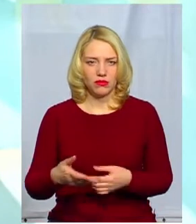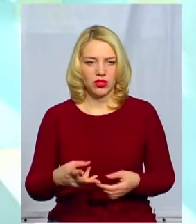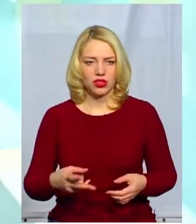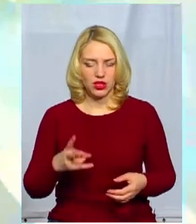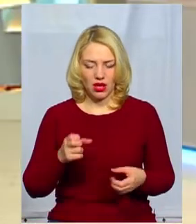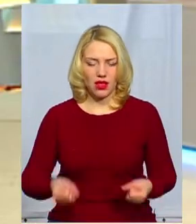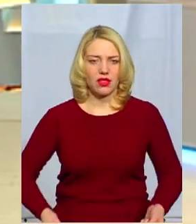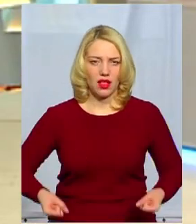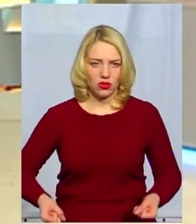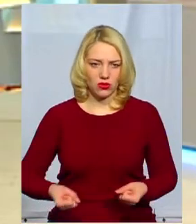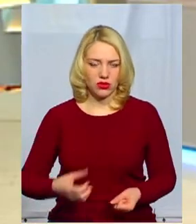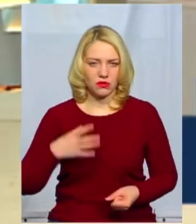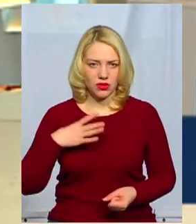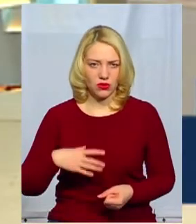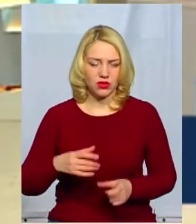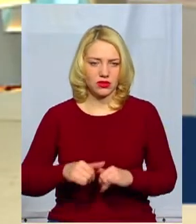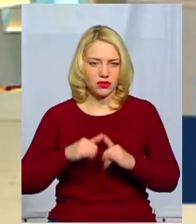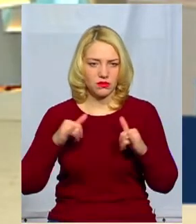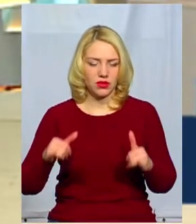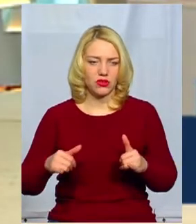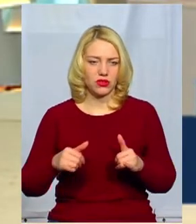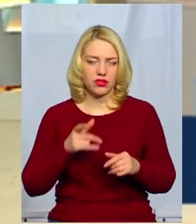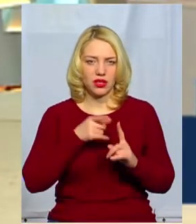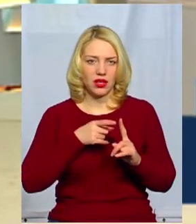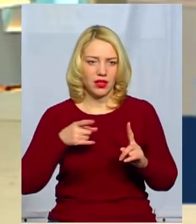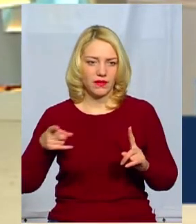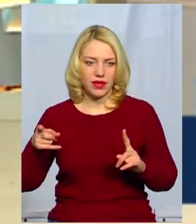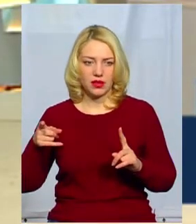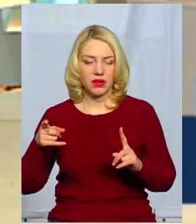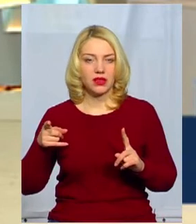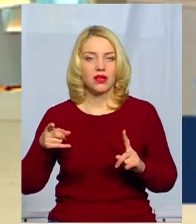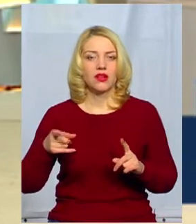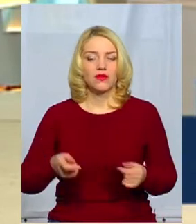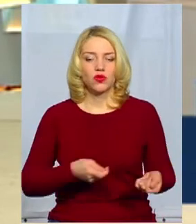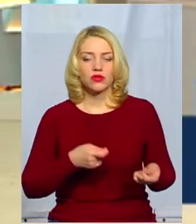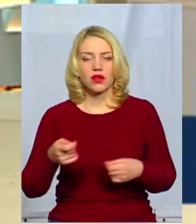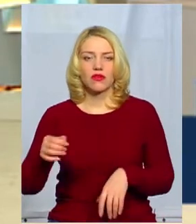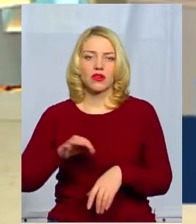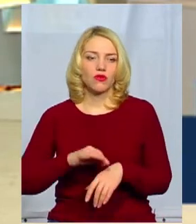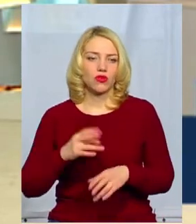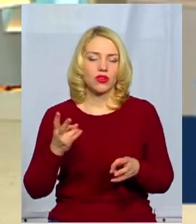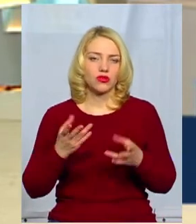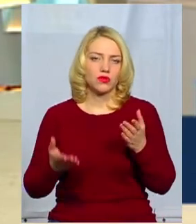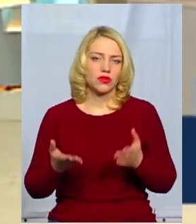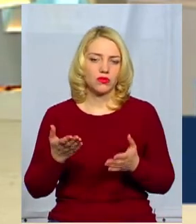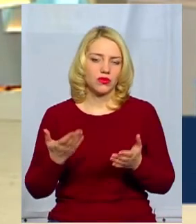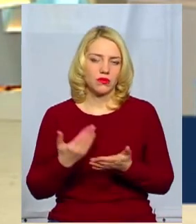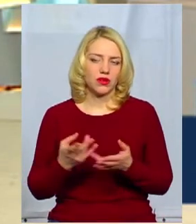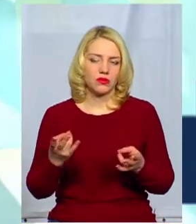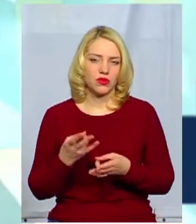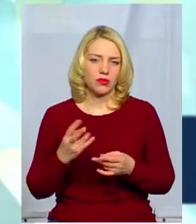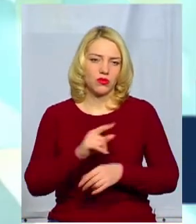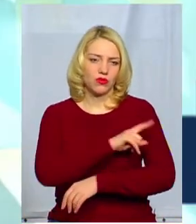ношах? І на ношах приходиться, збільшується термін доставки хворого, якщо потребує, і в лікарню, і